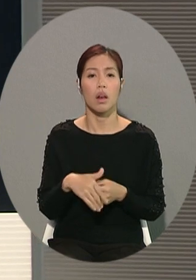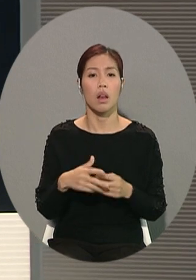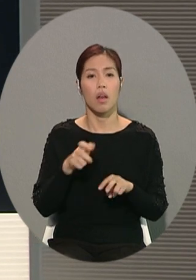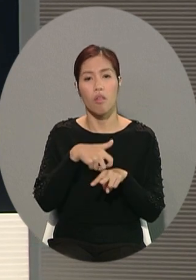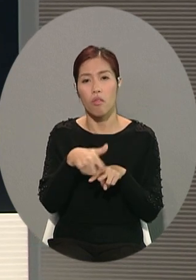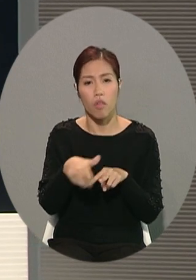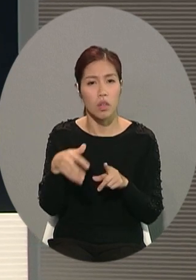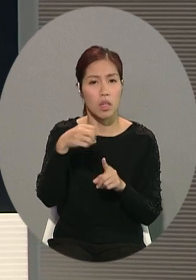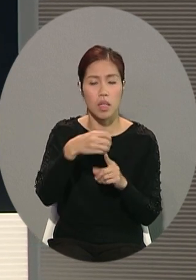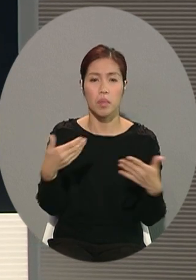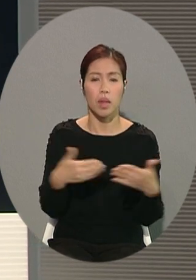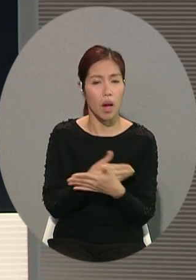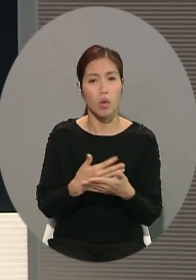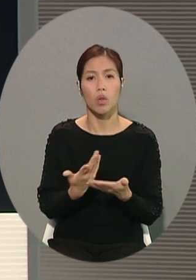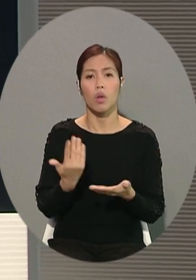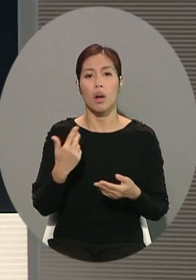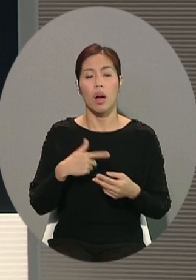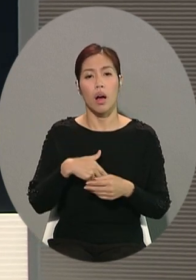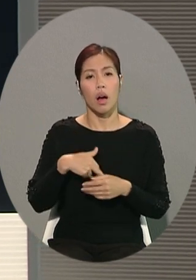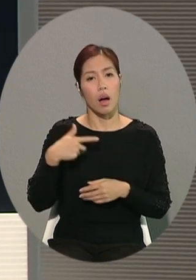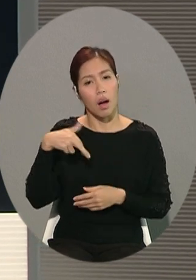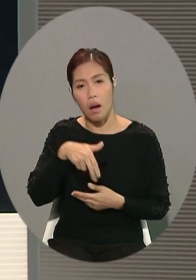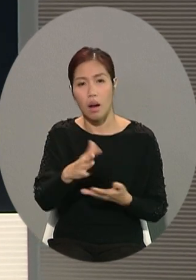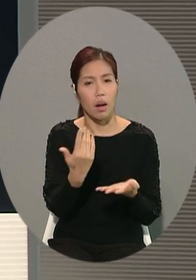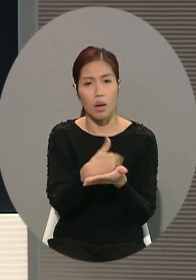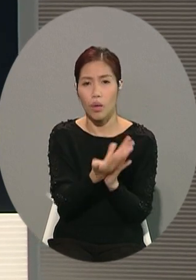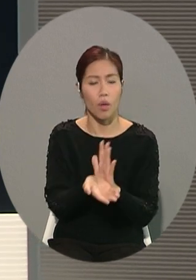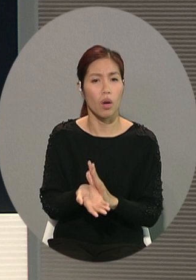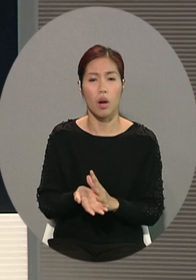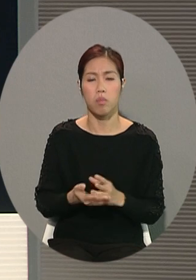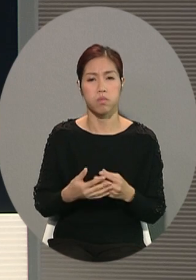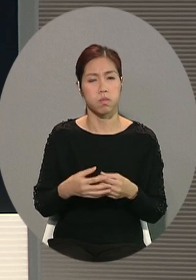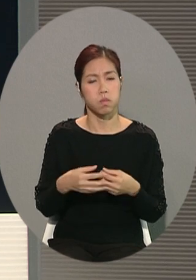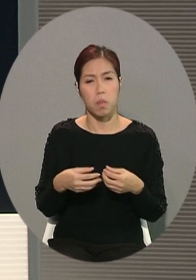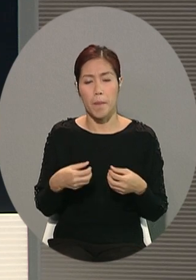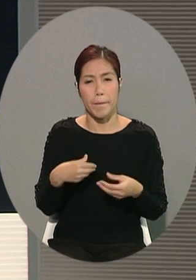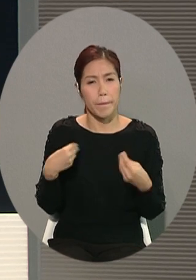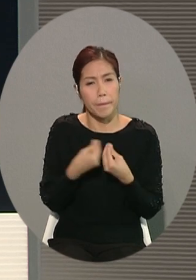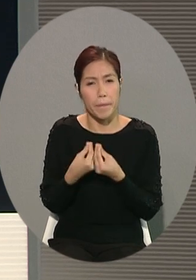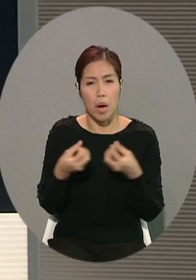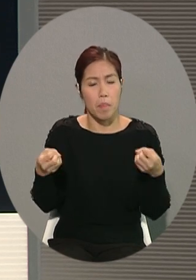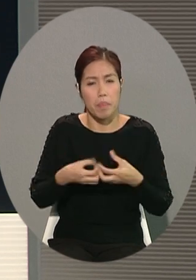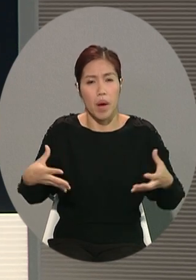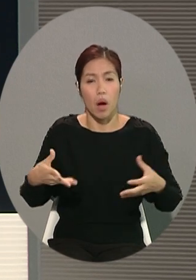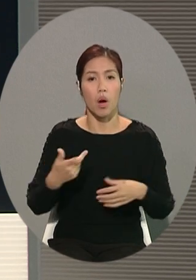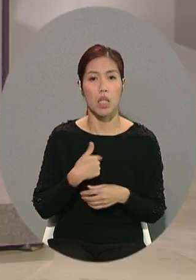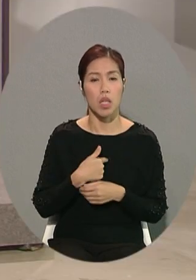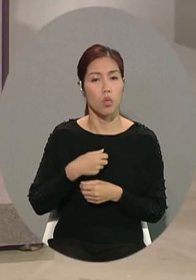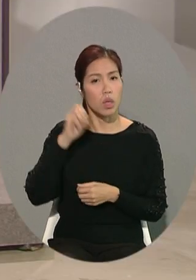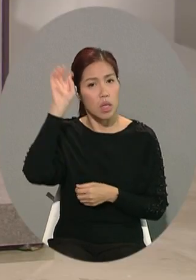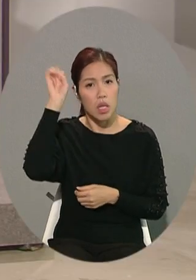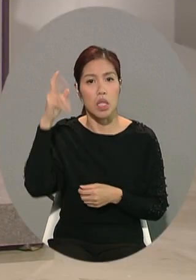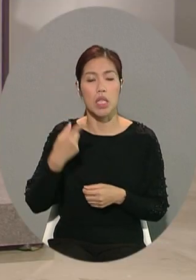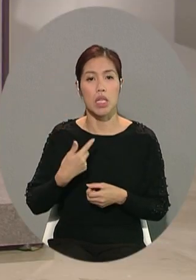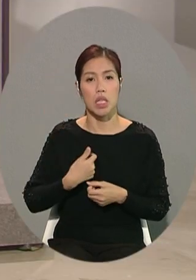通方面，無論在整個設計行人方面，都會是失爆。所以我提出是改建擴建整個粉嶺火車站，讓大家